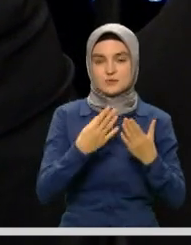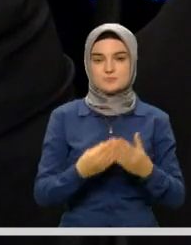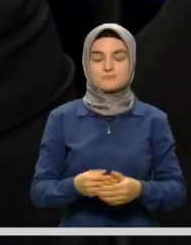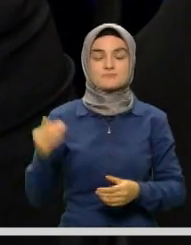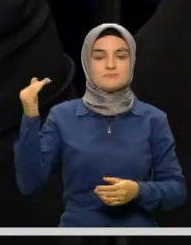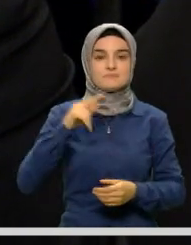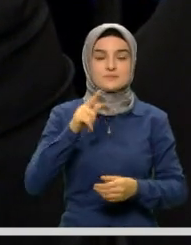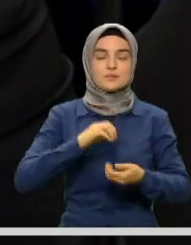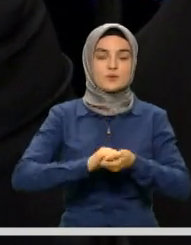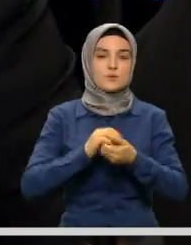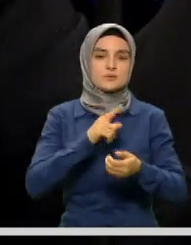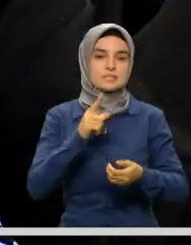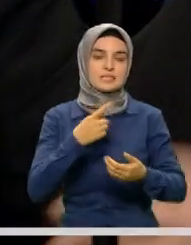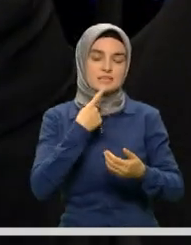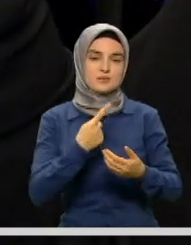Yani